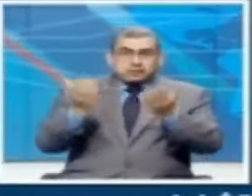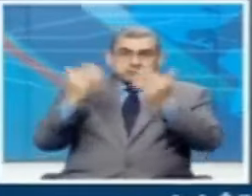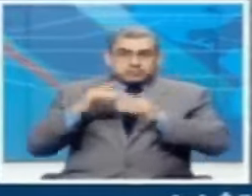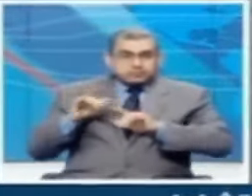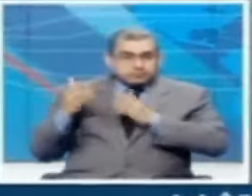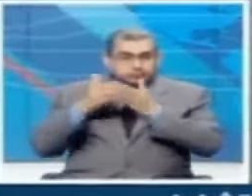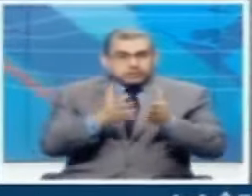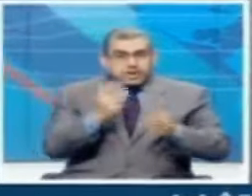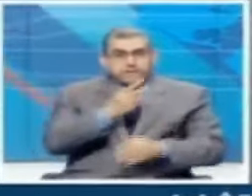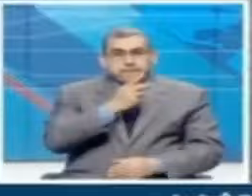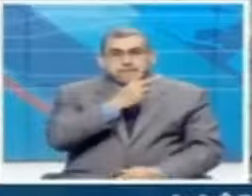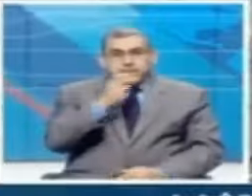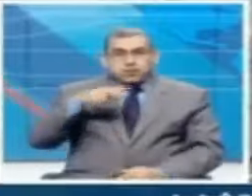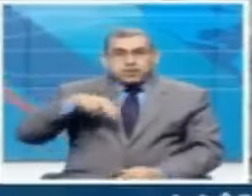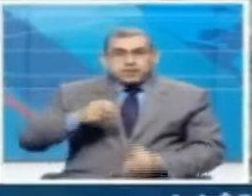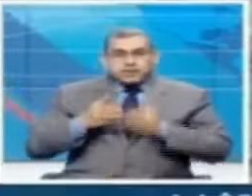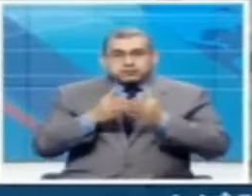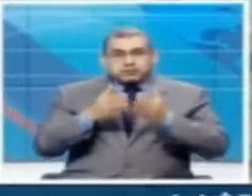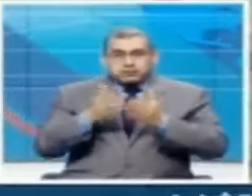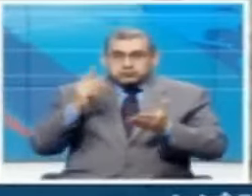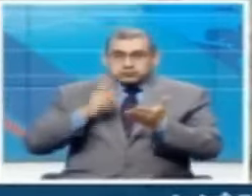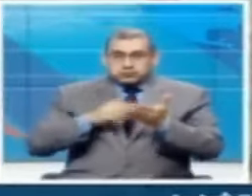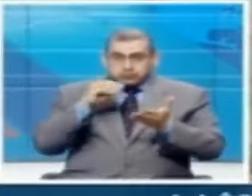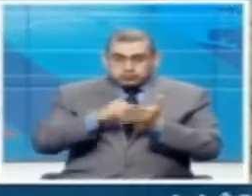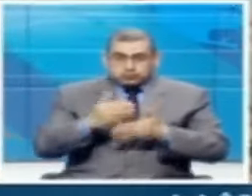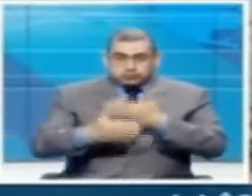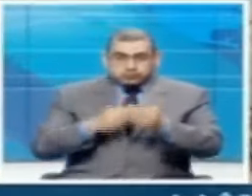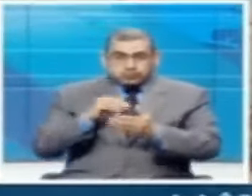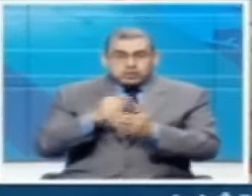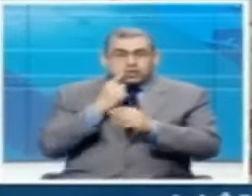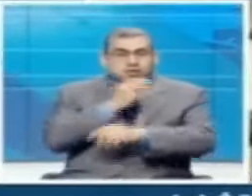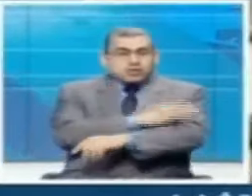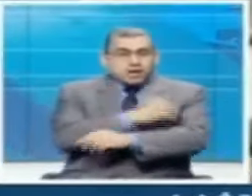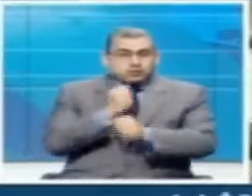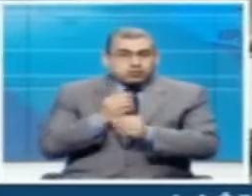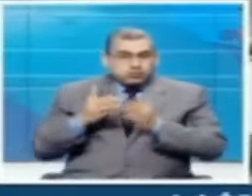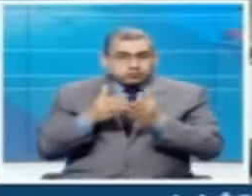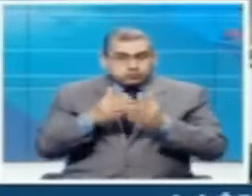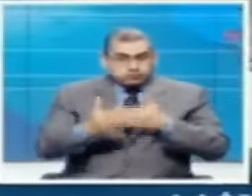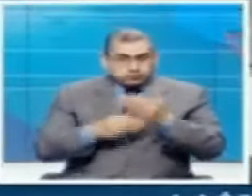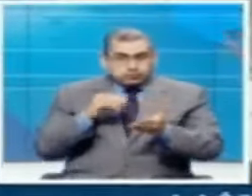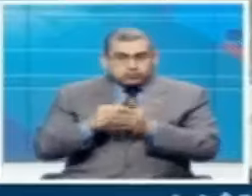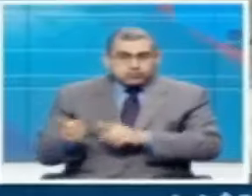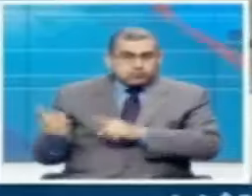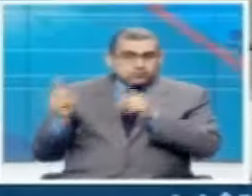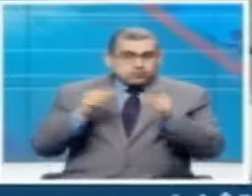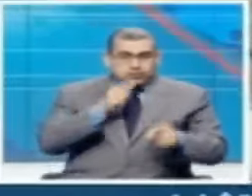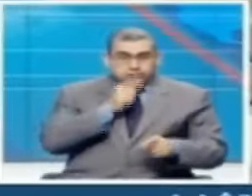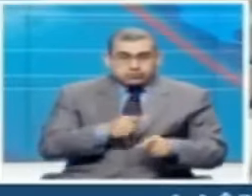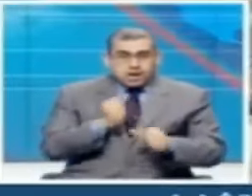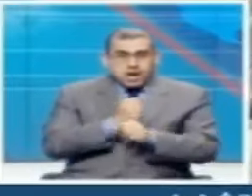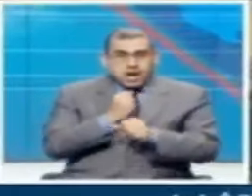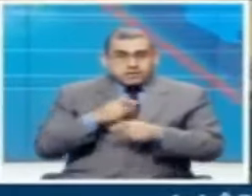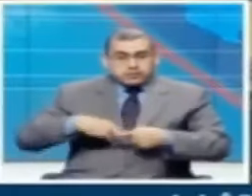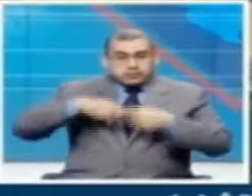يزيد عن 280 سفينه منذ بدء التشغيل التجريبي للمحطه وحتى الان عملي الشحن